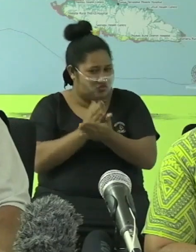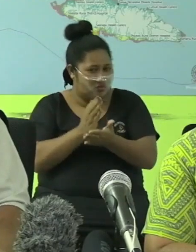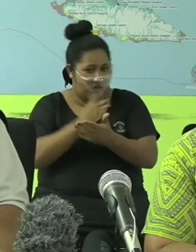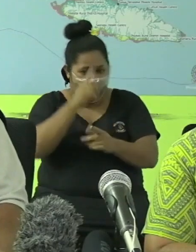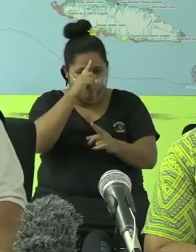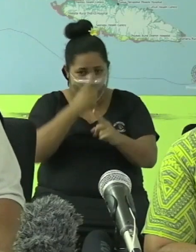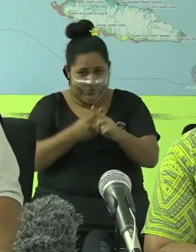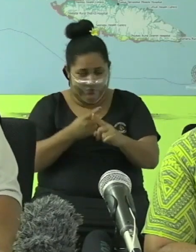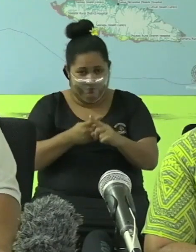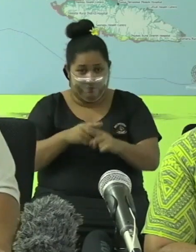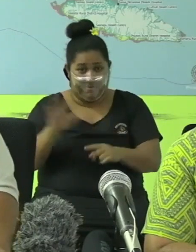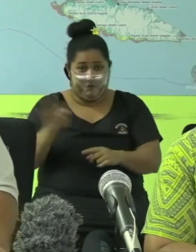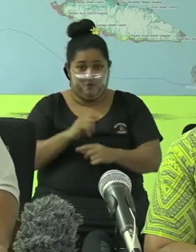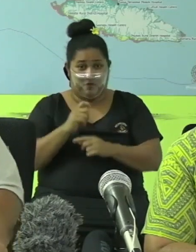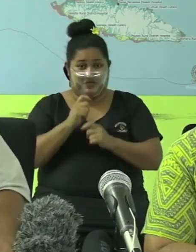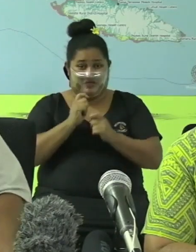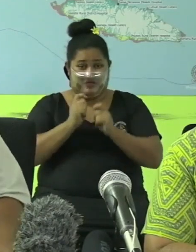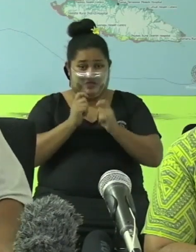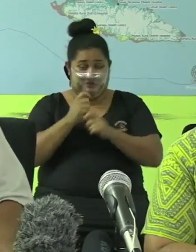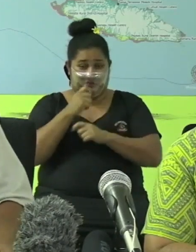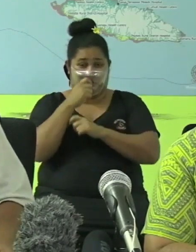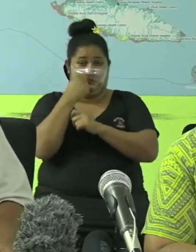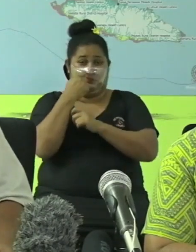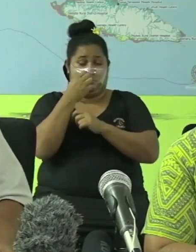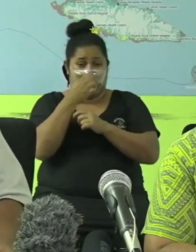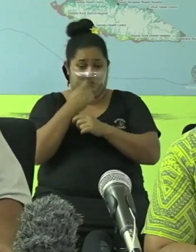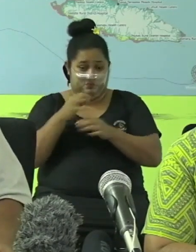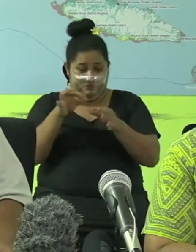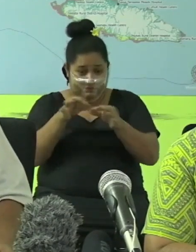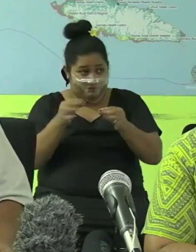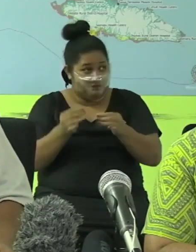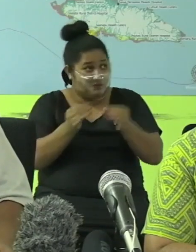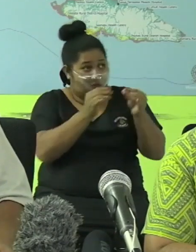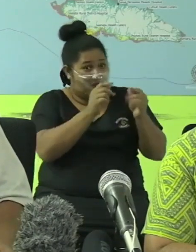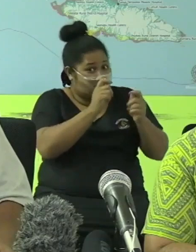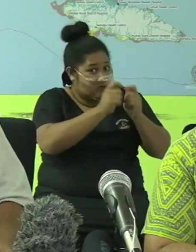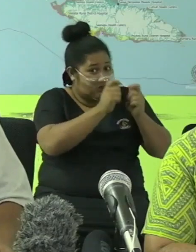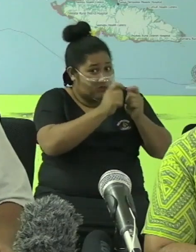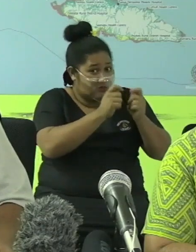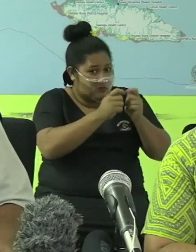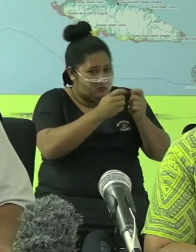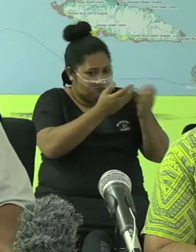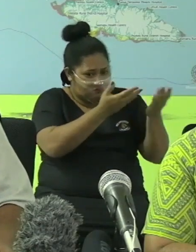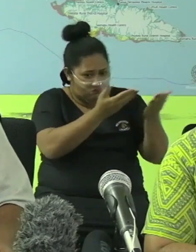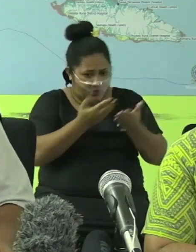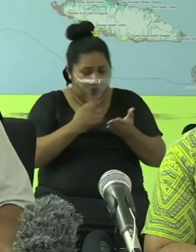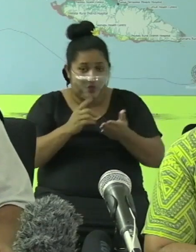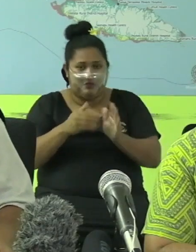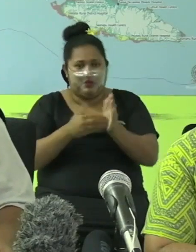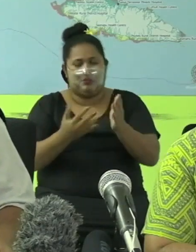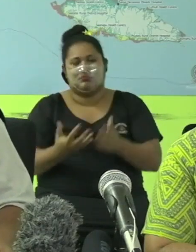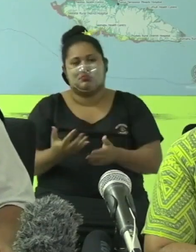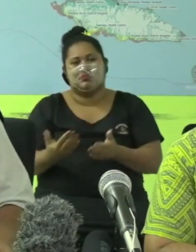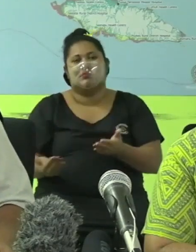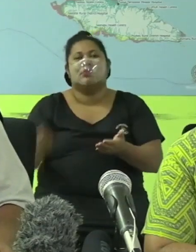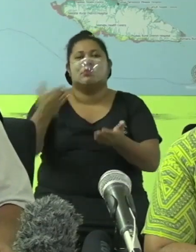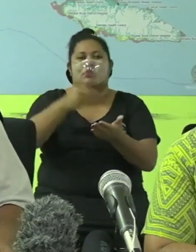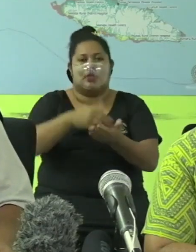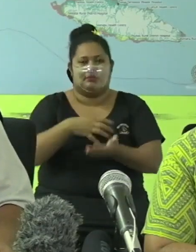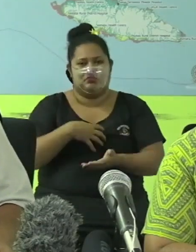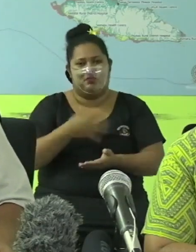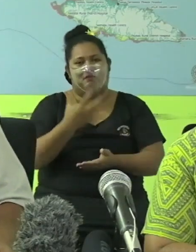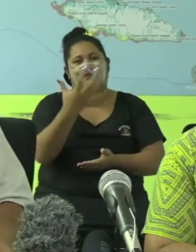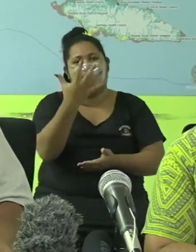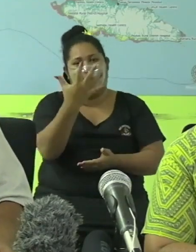test wa whai ona tanu mai o results ia e lima lea ua iai se test ia e mai ngi ua maua